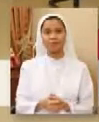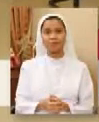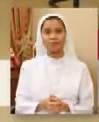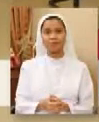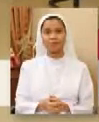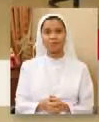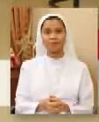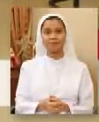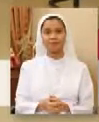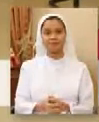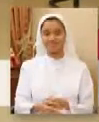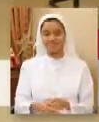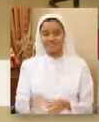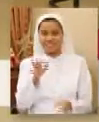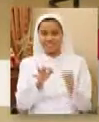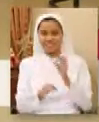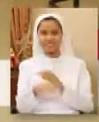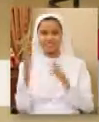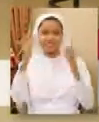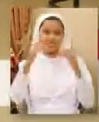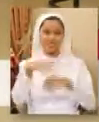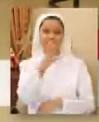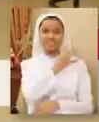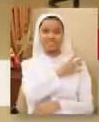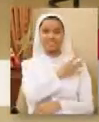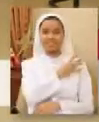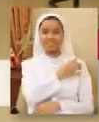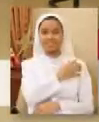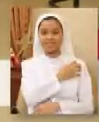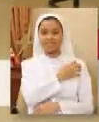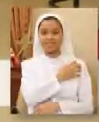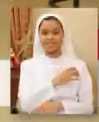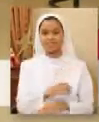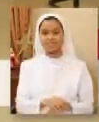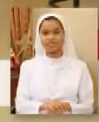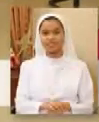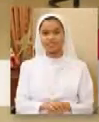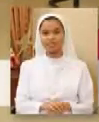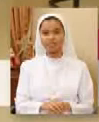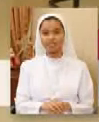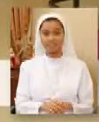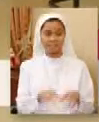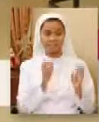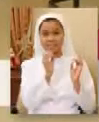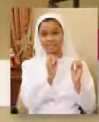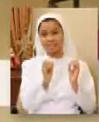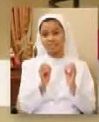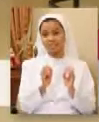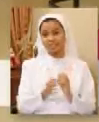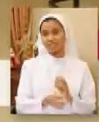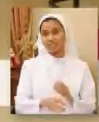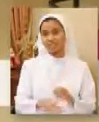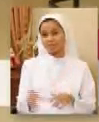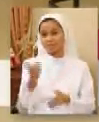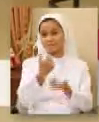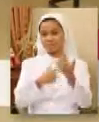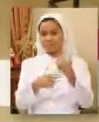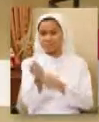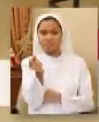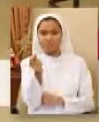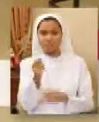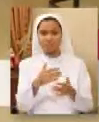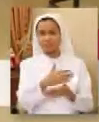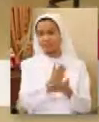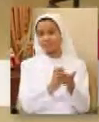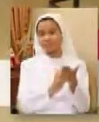sign language din. Speaking of Bishop, speaking of sign language, Sister, can you teach us some itong mga sign language? Itong mga,